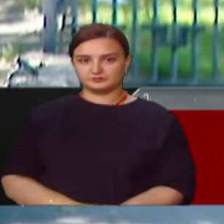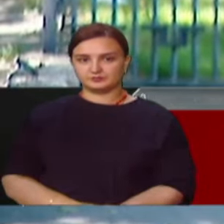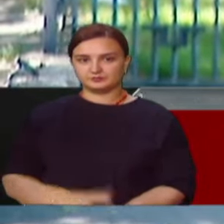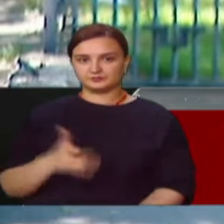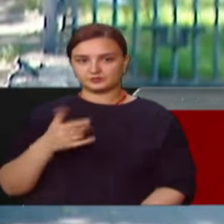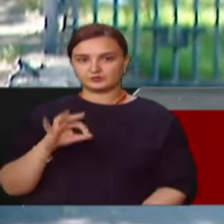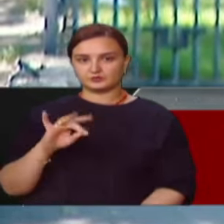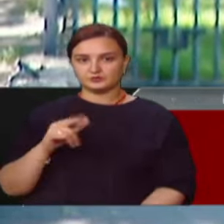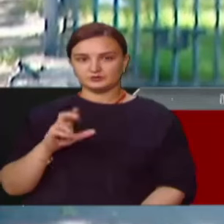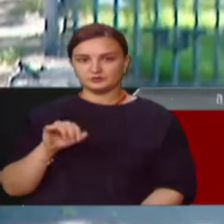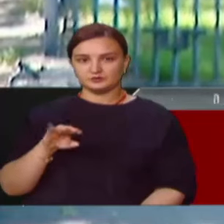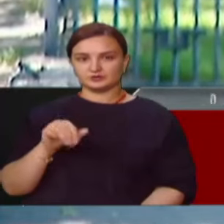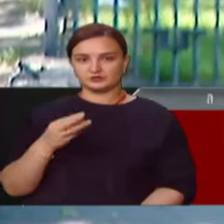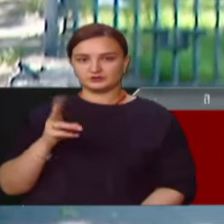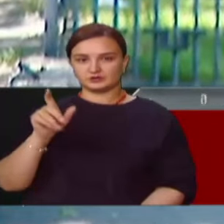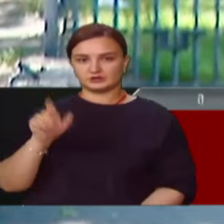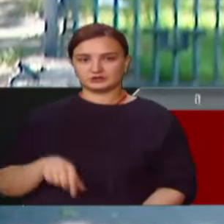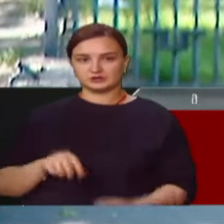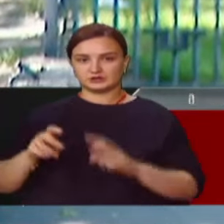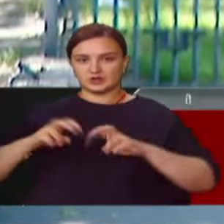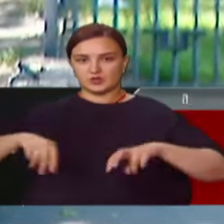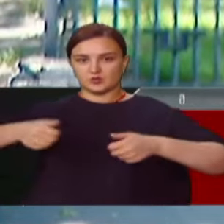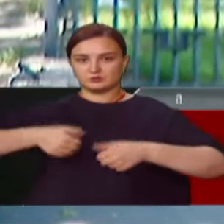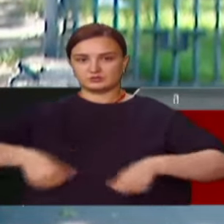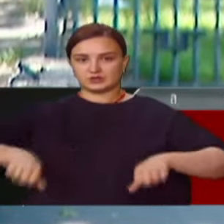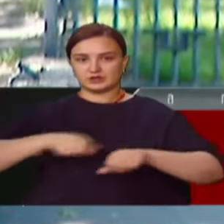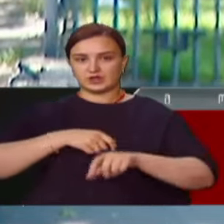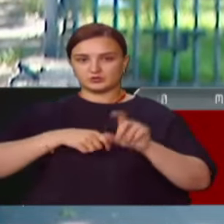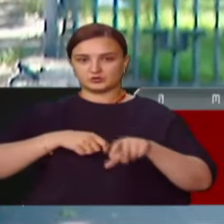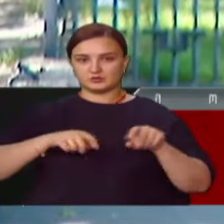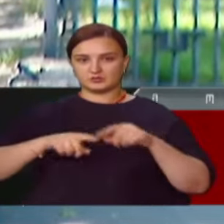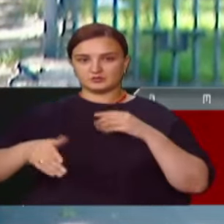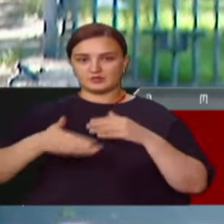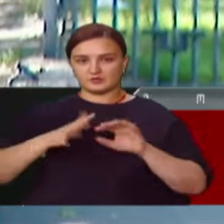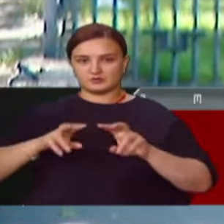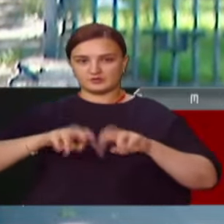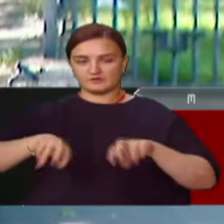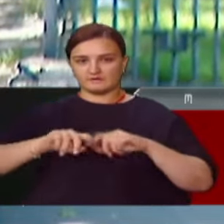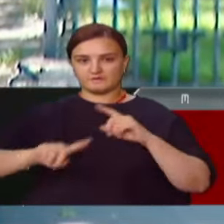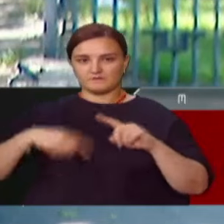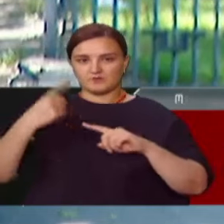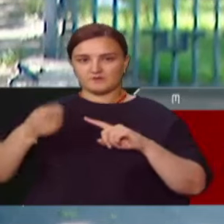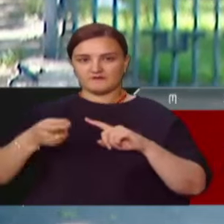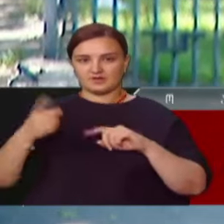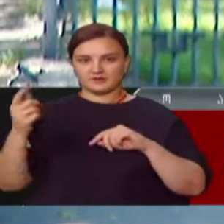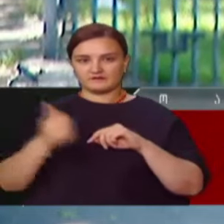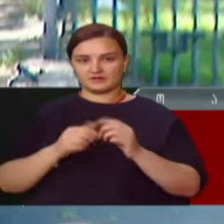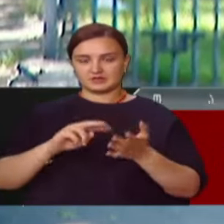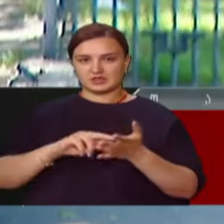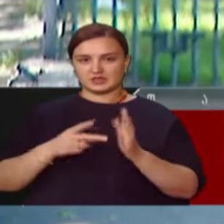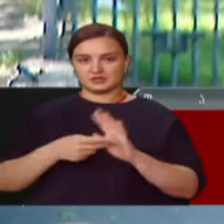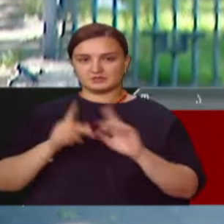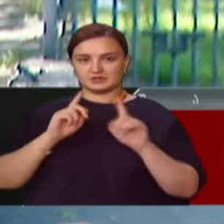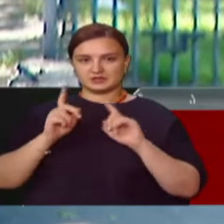გიორგი გაბიტაშვილის კანდიდატურა საკომიტეტო ფორმატში დეპუტატები უახლოეს მომავალში განიხილავენ. მომავალ კვირას დაგეგმილი